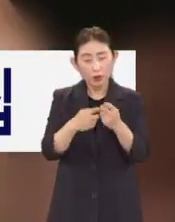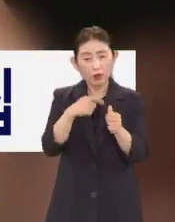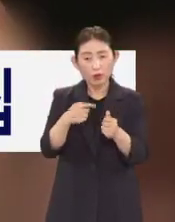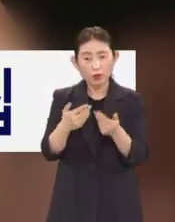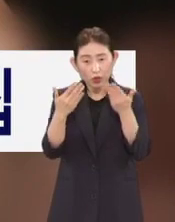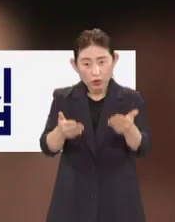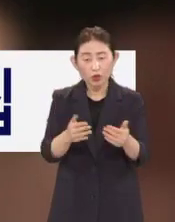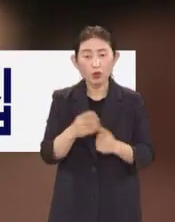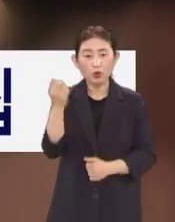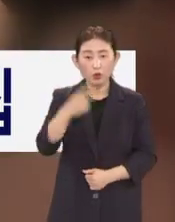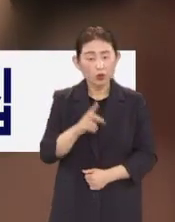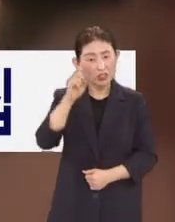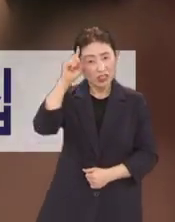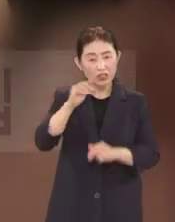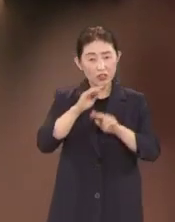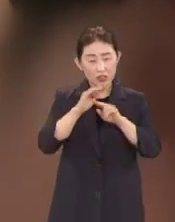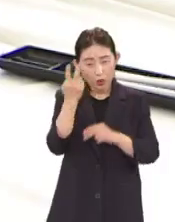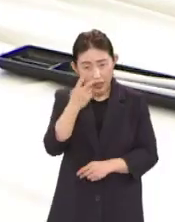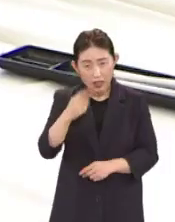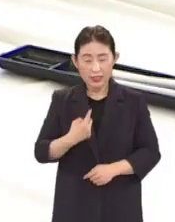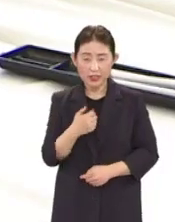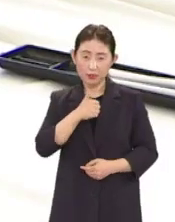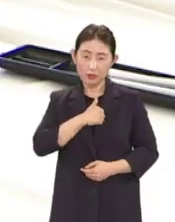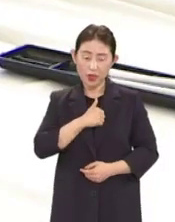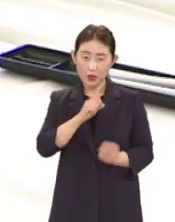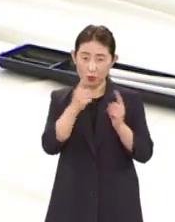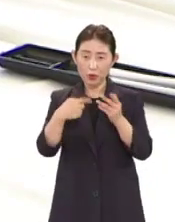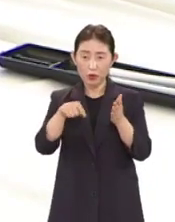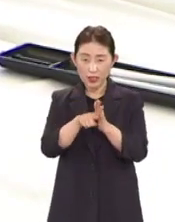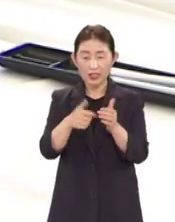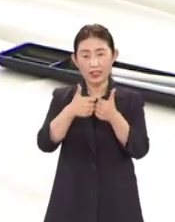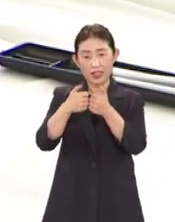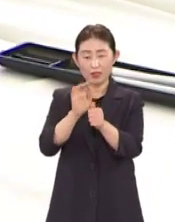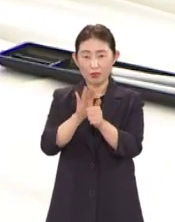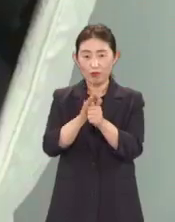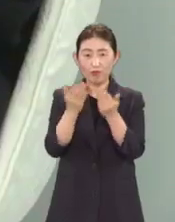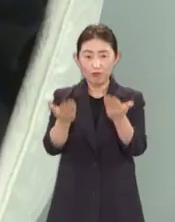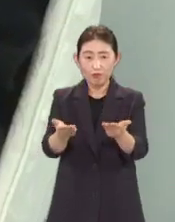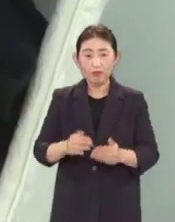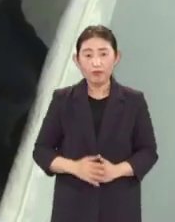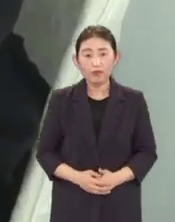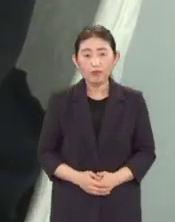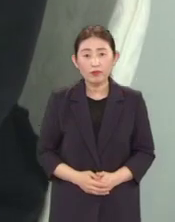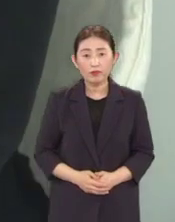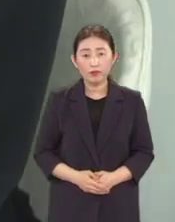프로그램을 비롯해 스트레스 관리 자신감 회복을 위한 상담 등이 제공됩니다